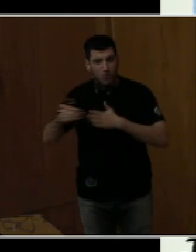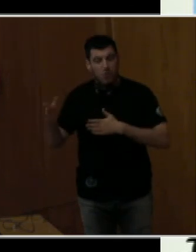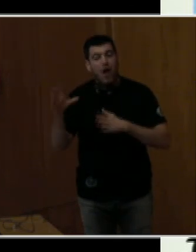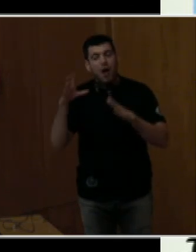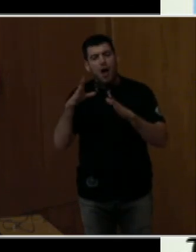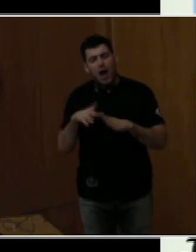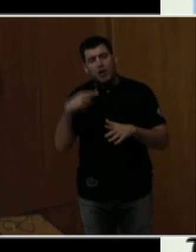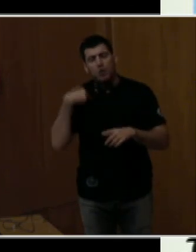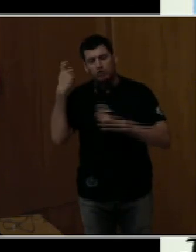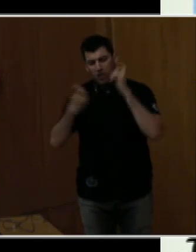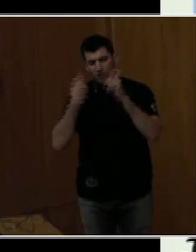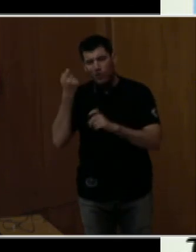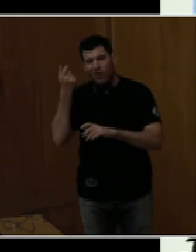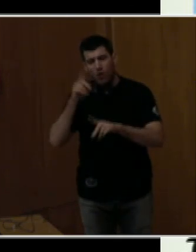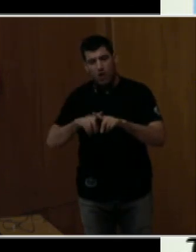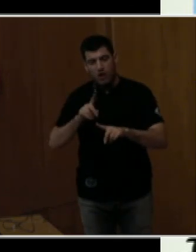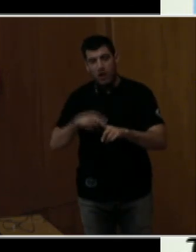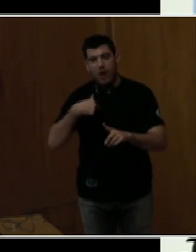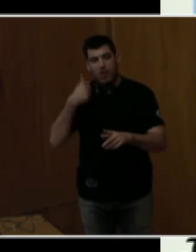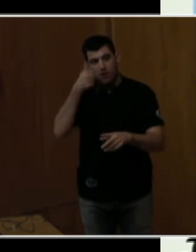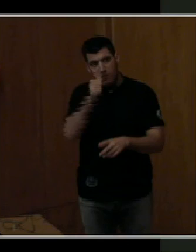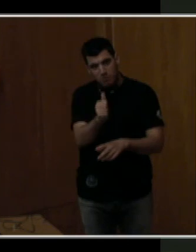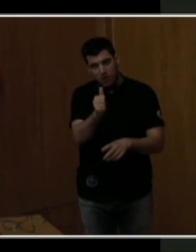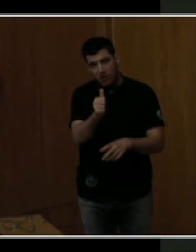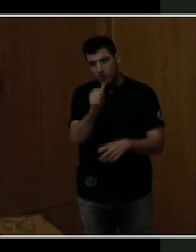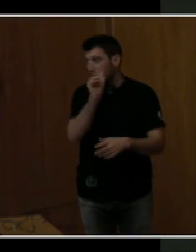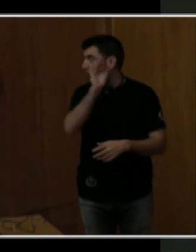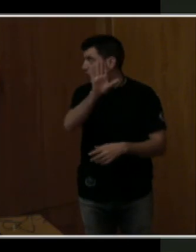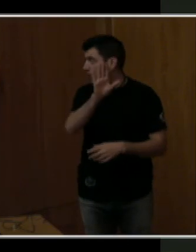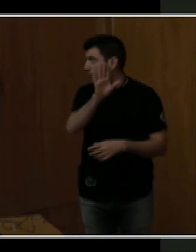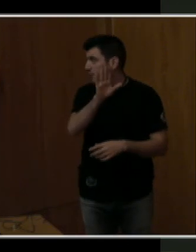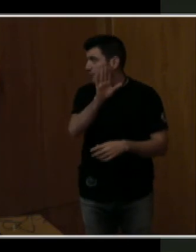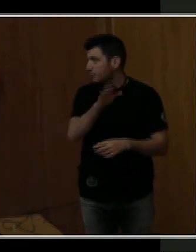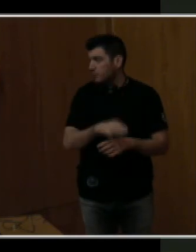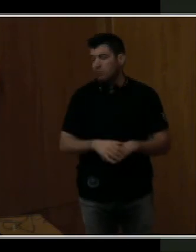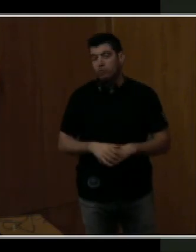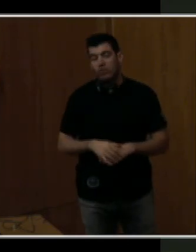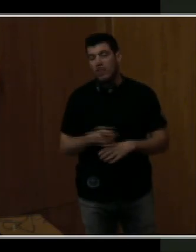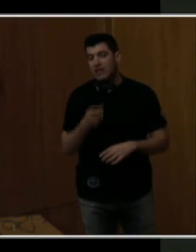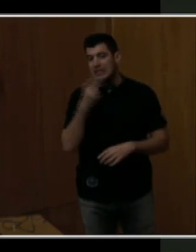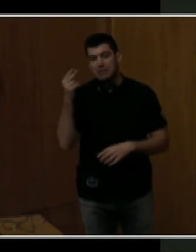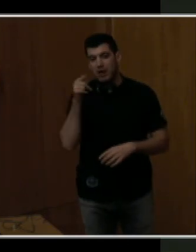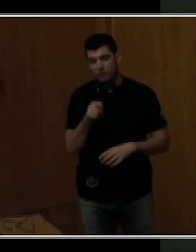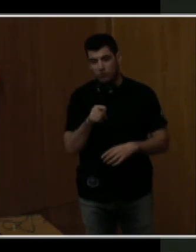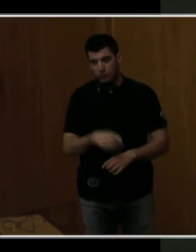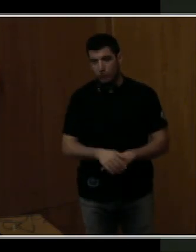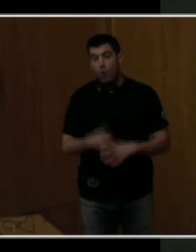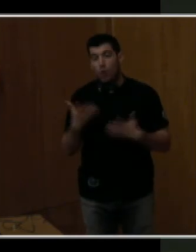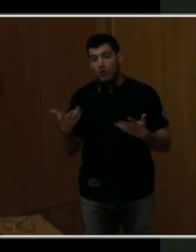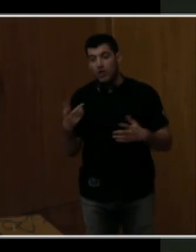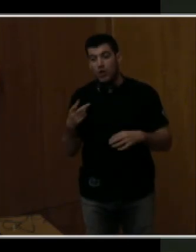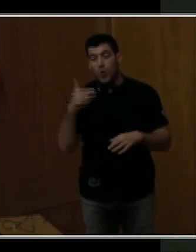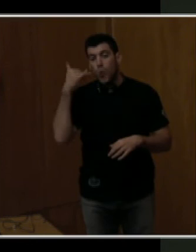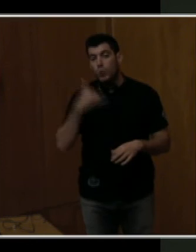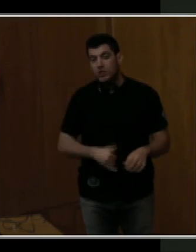ελληνική σκέψη, δηλαδή να παγιδέψω τους διακόπτες του γείτονα, τι σημαίνει αυτό? Στην ουσία να πω ότι όταν θα έχω